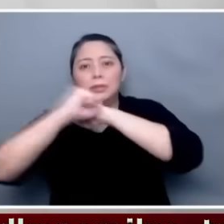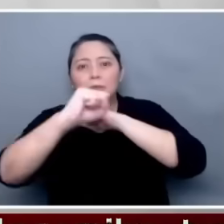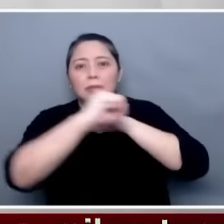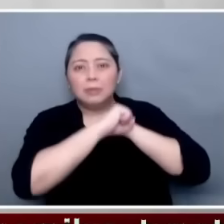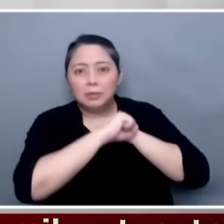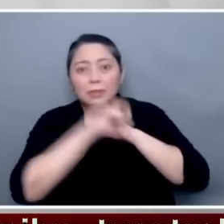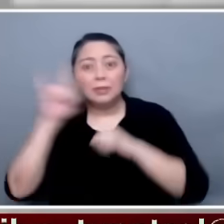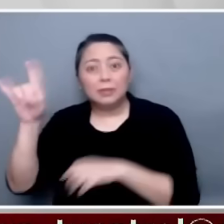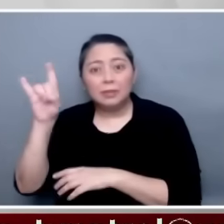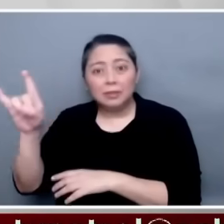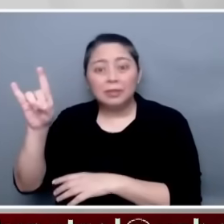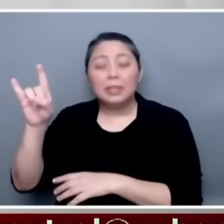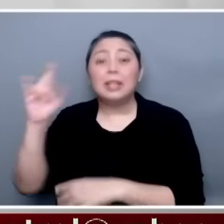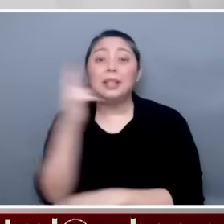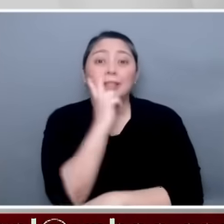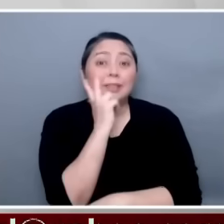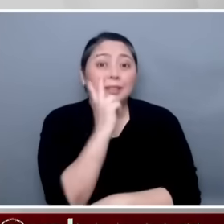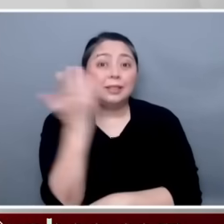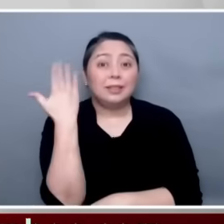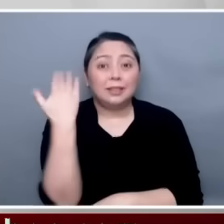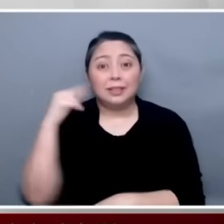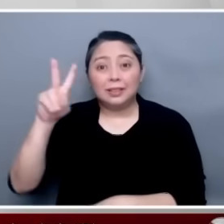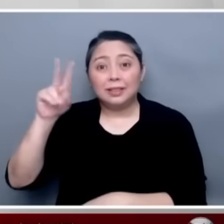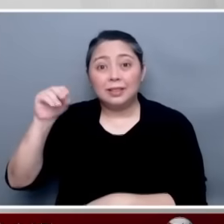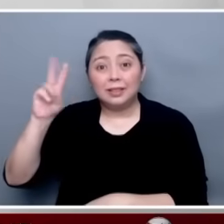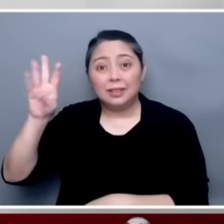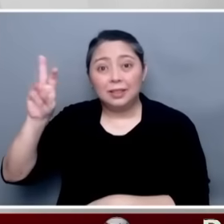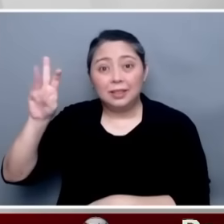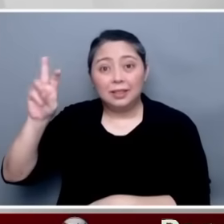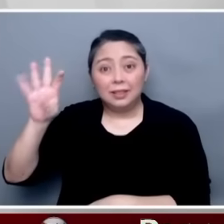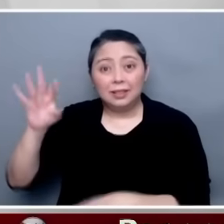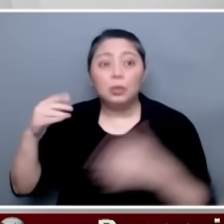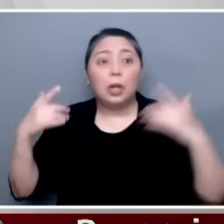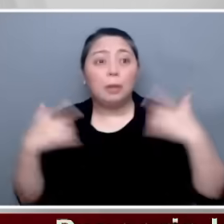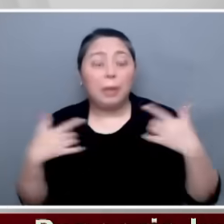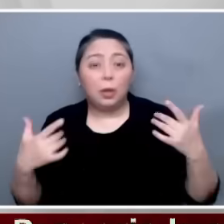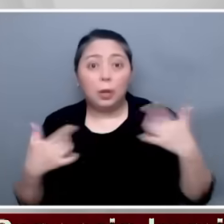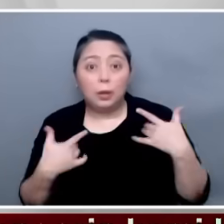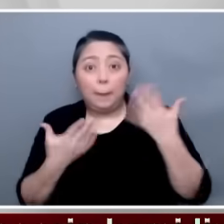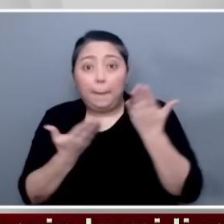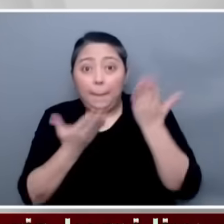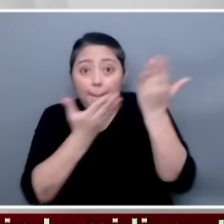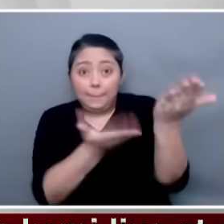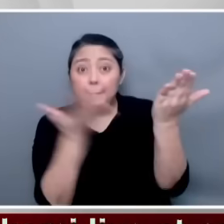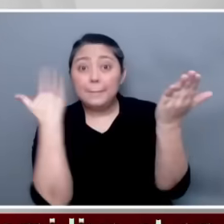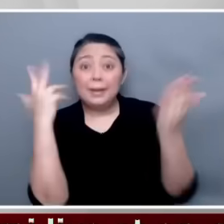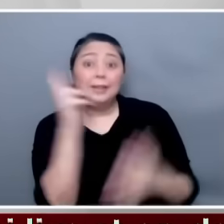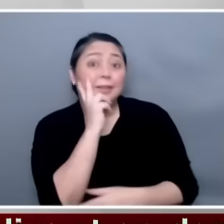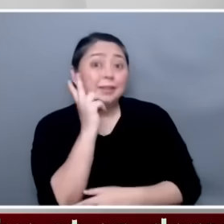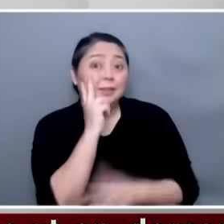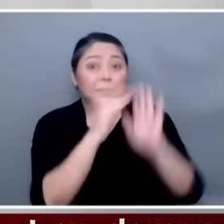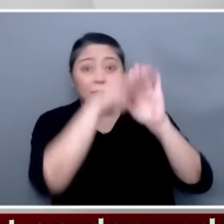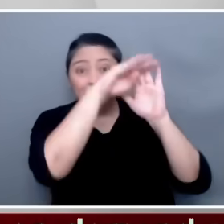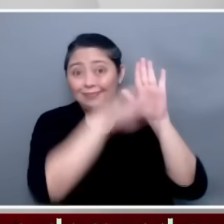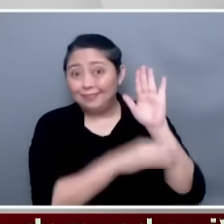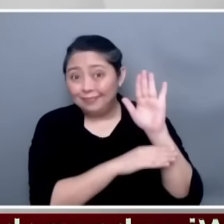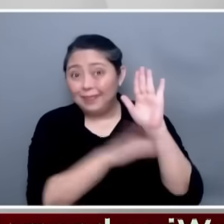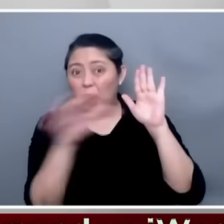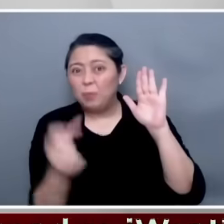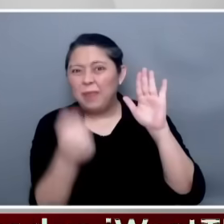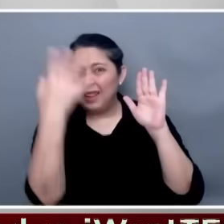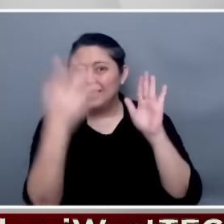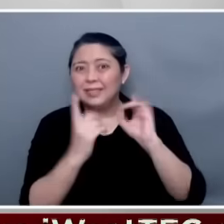2016. Batay sa Statement of Contributions and Expenditures na isinumite ni Duterte sa COMELEC, 30